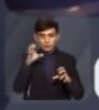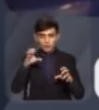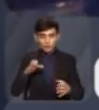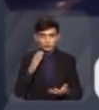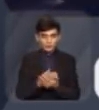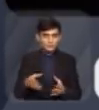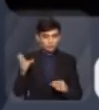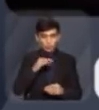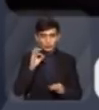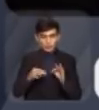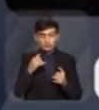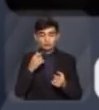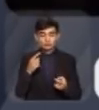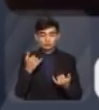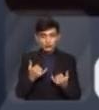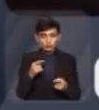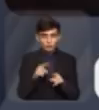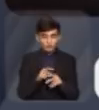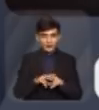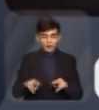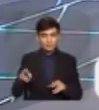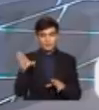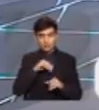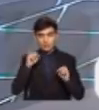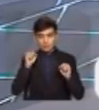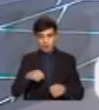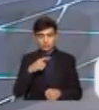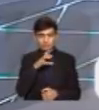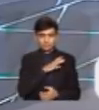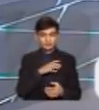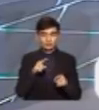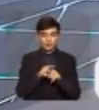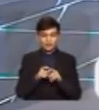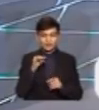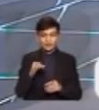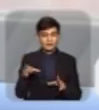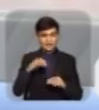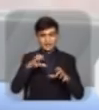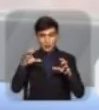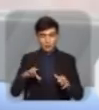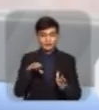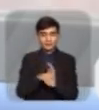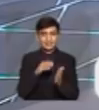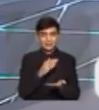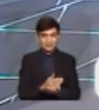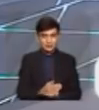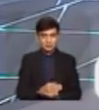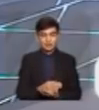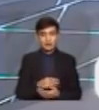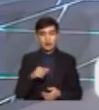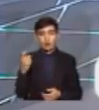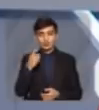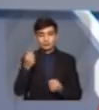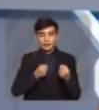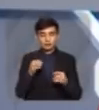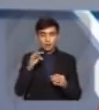абсолютно нормально. Даже сейчас, да, полно всевозможных материалов и мнений, что это абсолютно все законно, да. Владельцы таких машин не